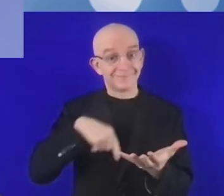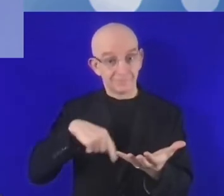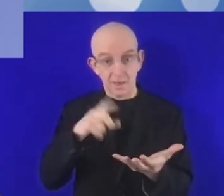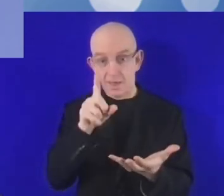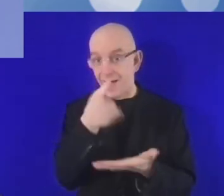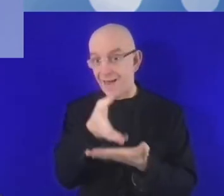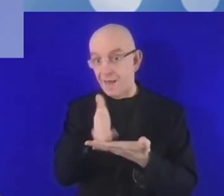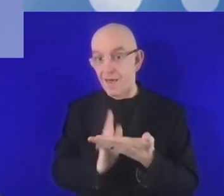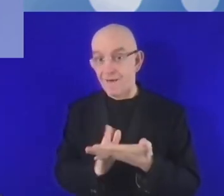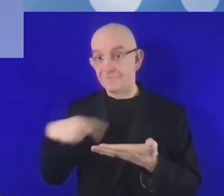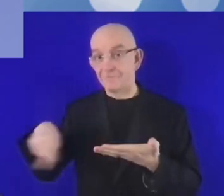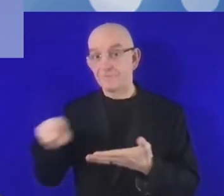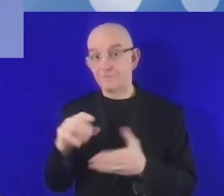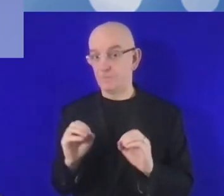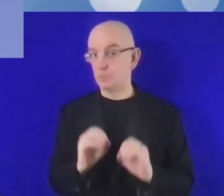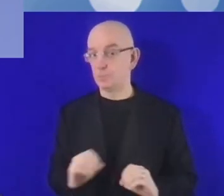presque